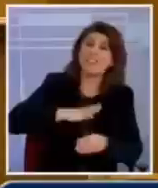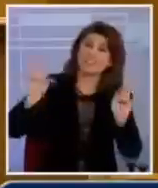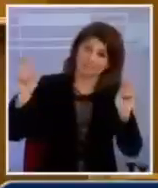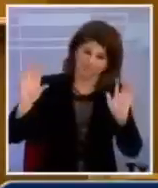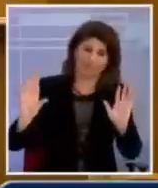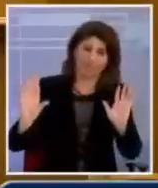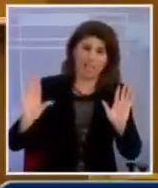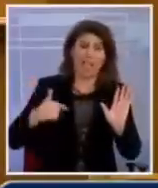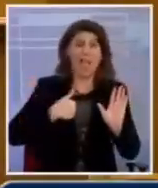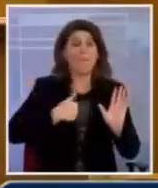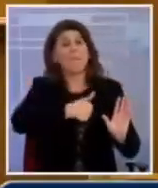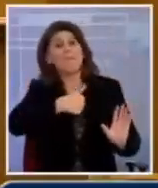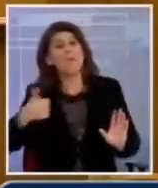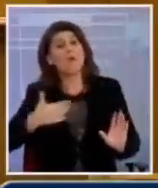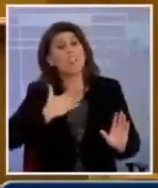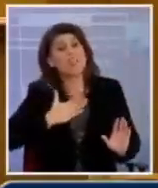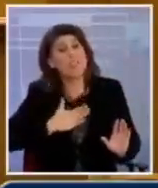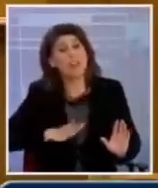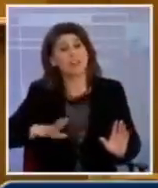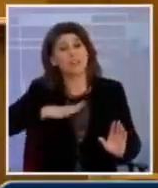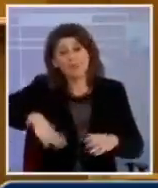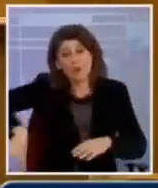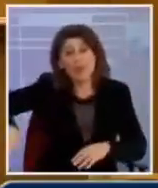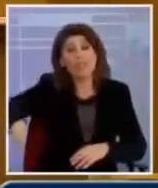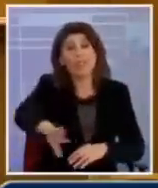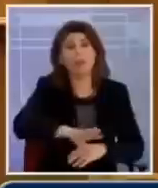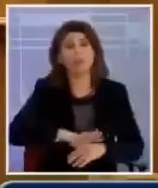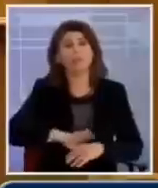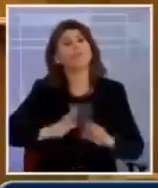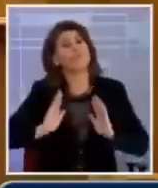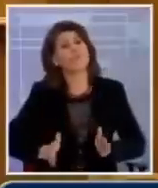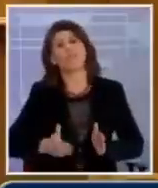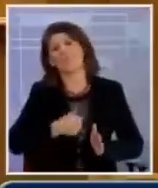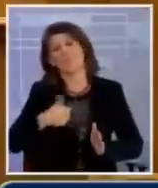εμείς μόνο η θέλησή του και τίποτα παραπάνω μπορούμε να είμαστε.